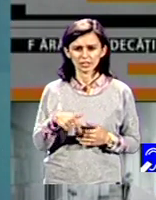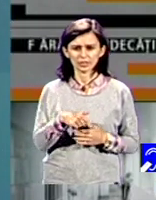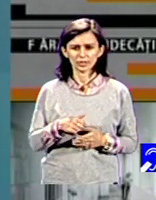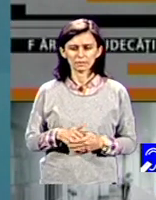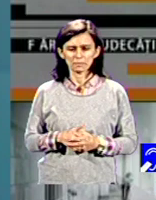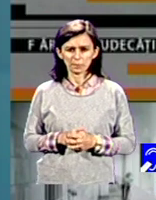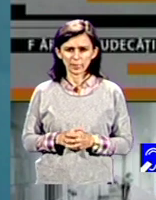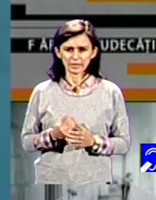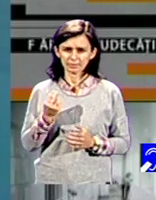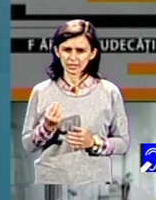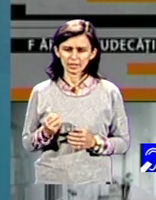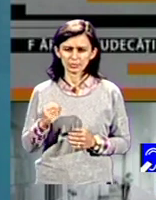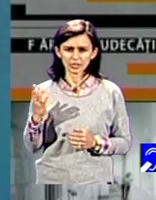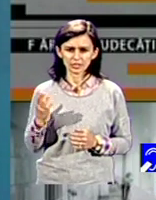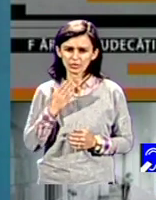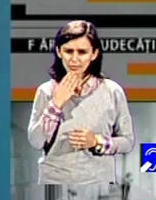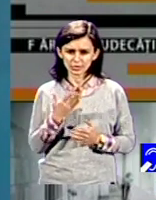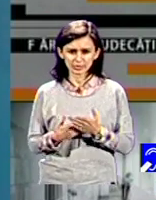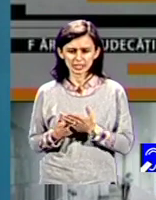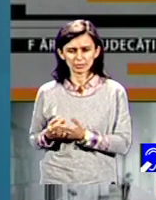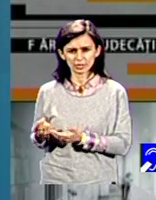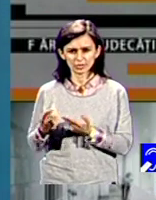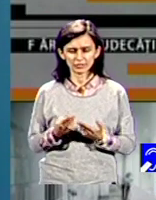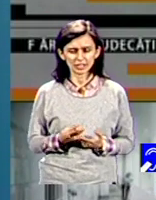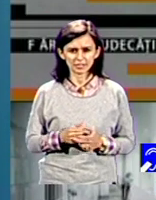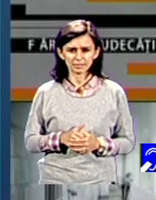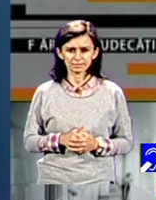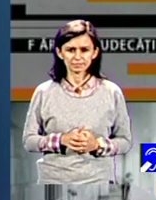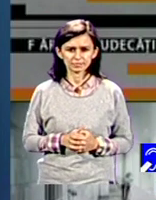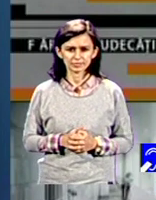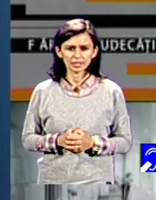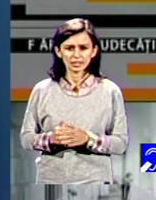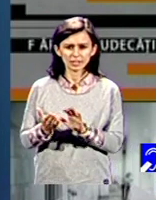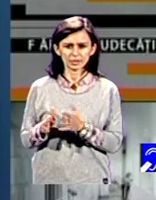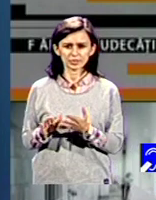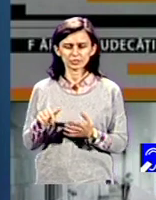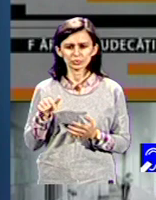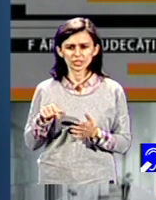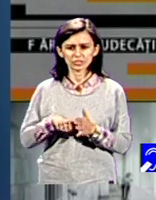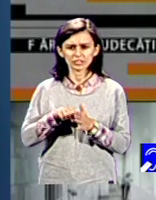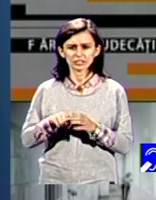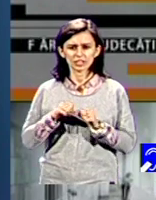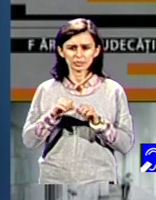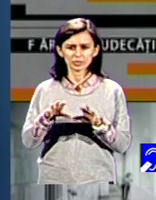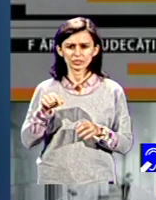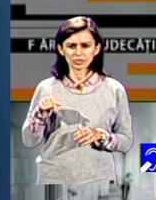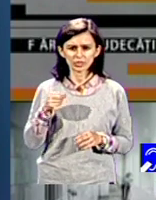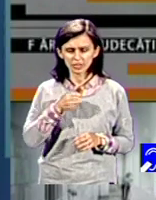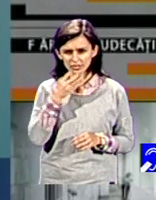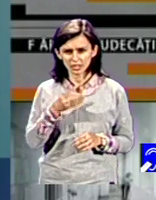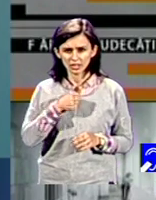Buna ziua am avut nicio contraindicație doamna avocat în mod Intenționat am început emisiunea cu această declarație a lui